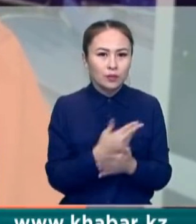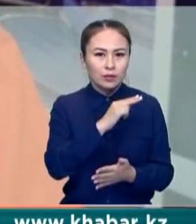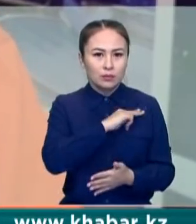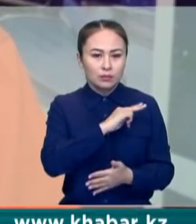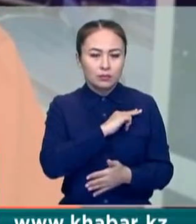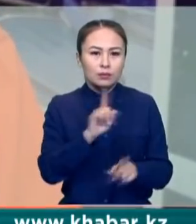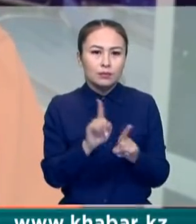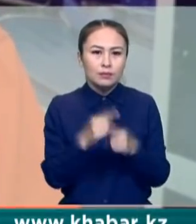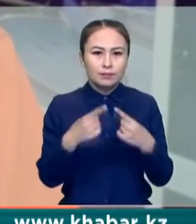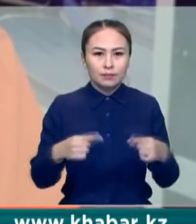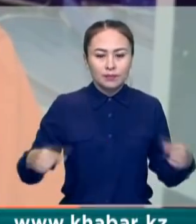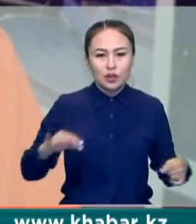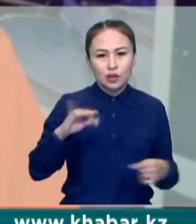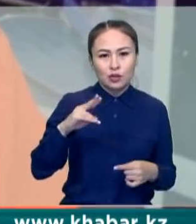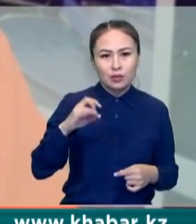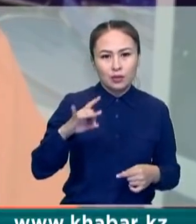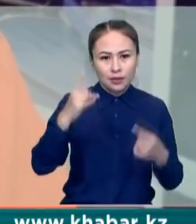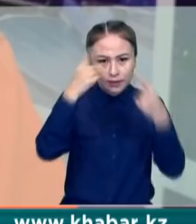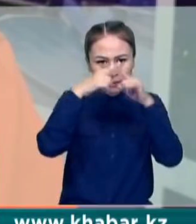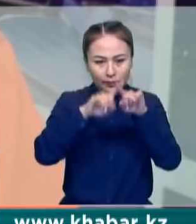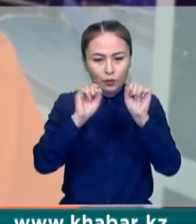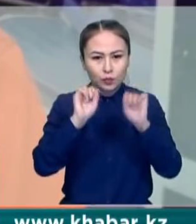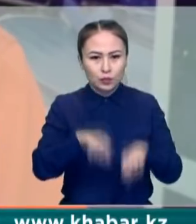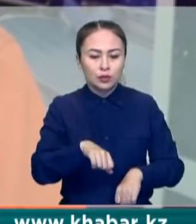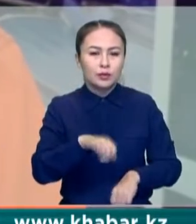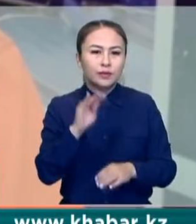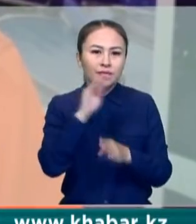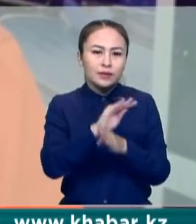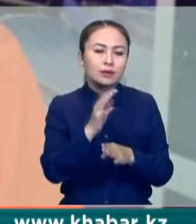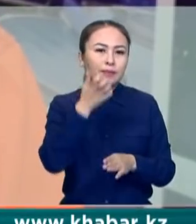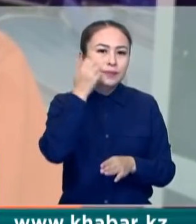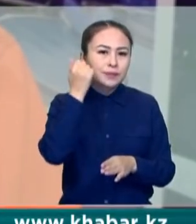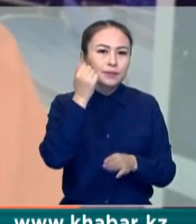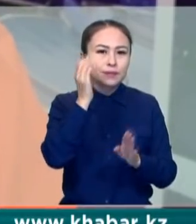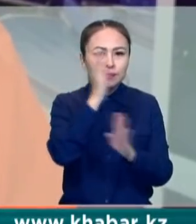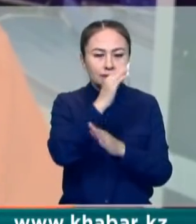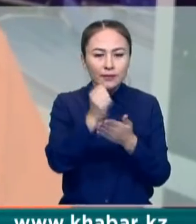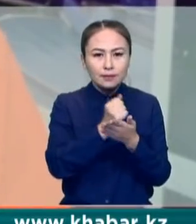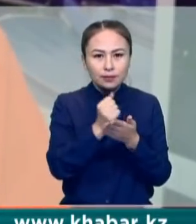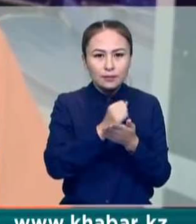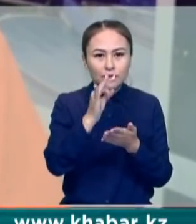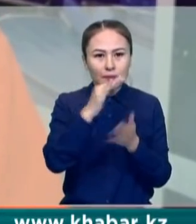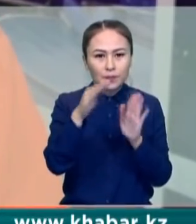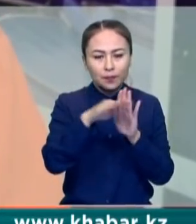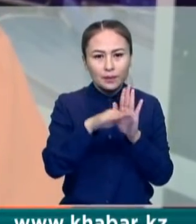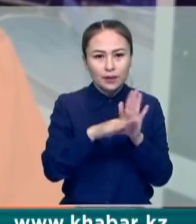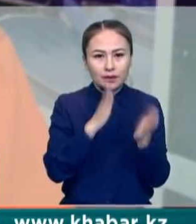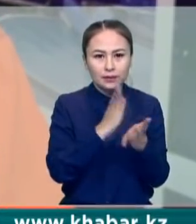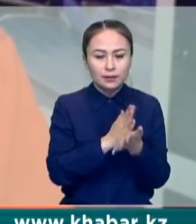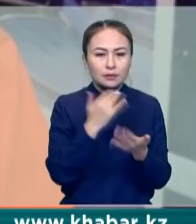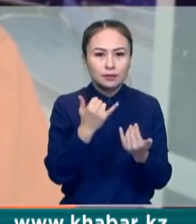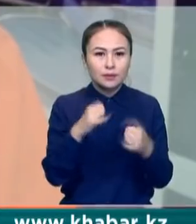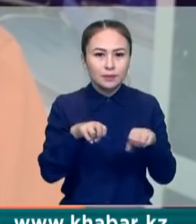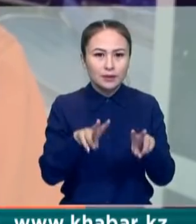келіп, мәселен инженерлік техникалық кәсіпті меңгеріп шығуға болады. Сонымен қатар бізде кадрлық резерв бағдарламасы бар. Ол қатардағы